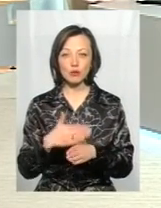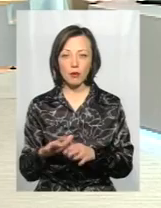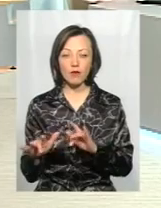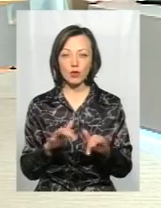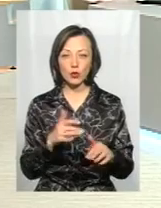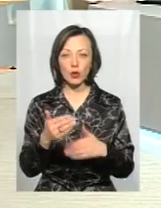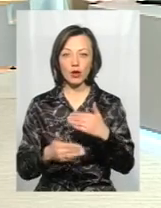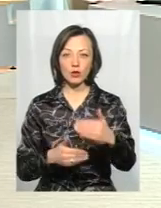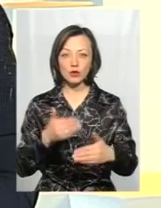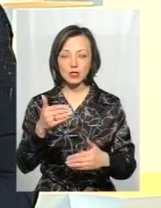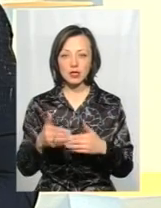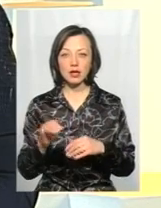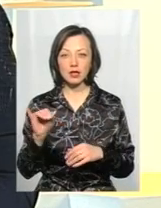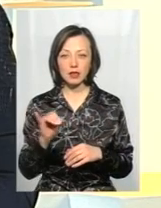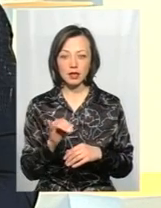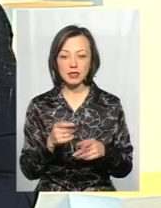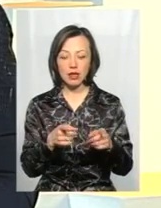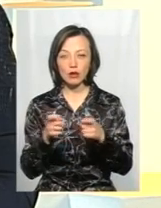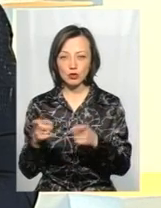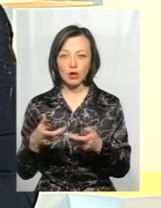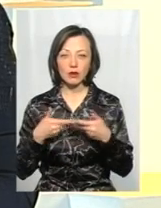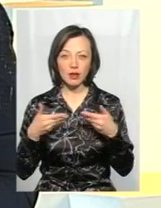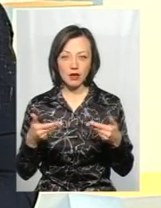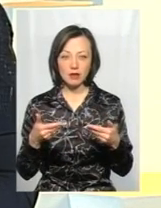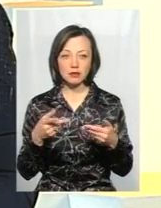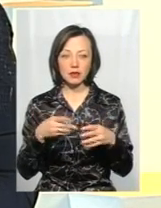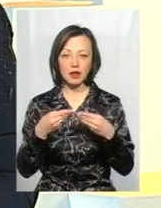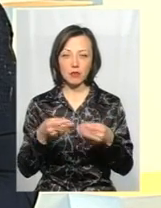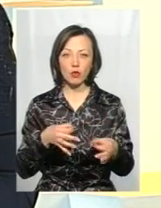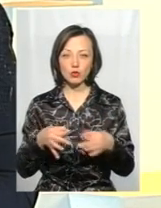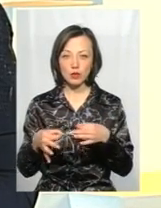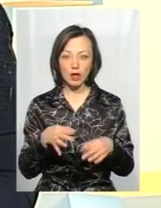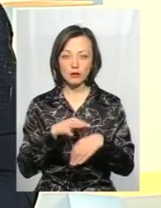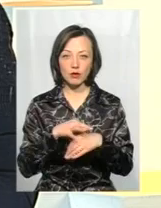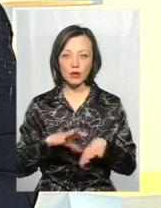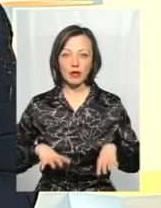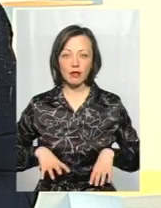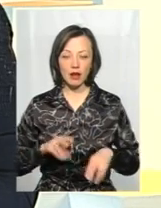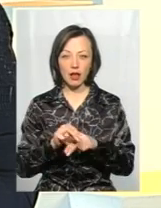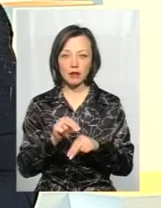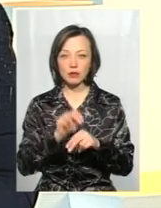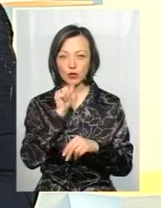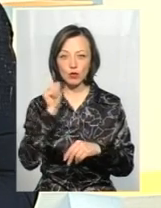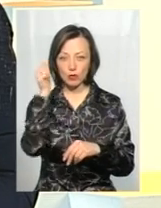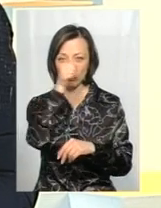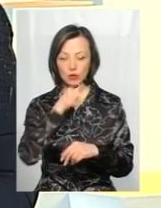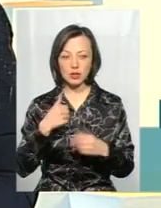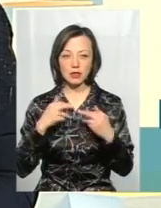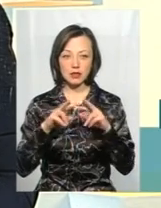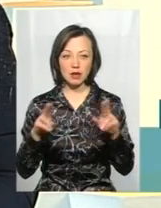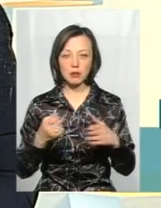рухаються і залучають нас, ми надаємо консультації, проводимо тренінги. Минулому році я так само на